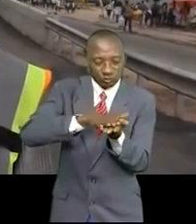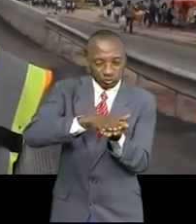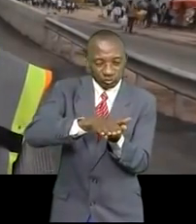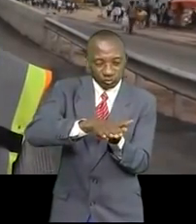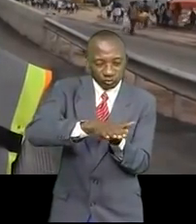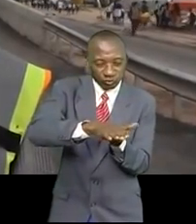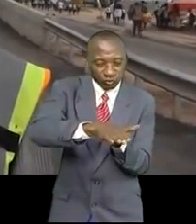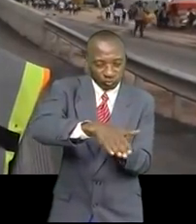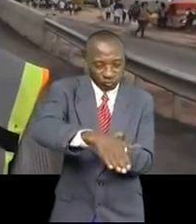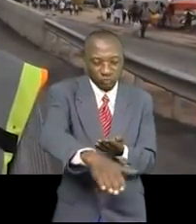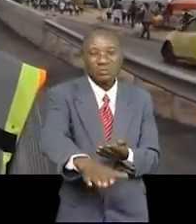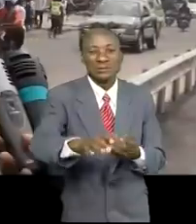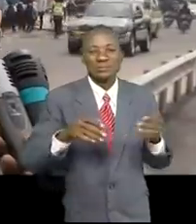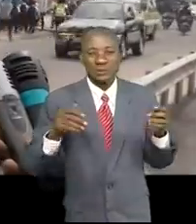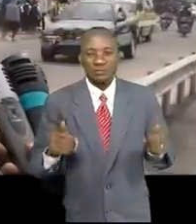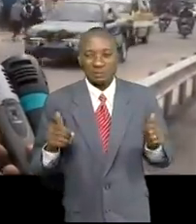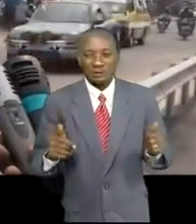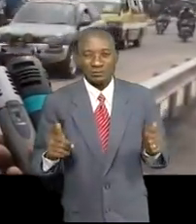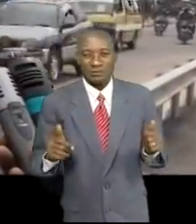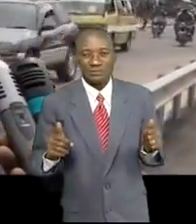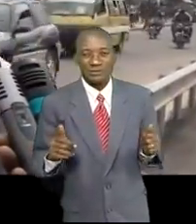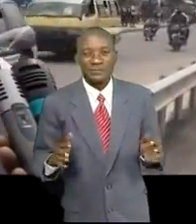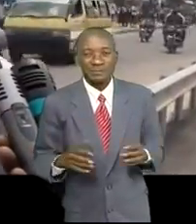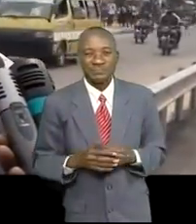mortier, du mastic. Ça va essayer de